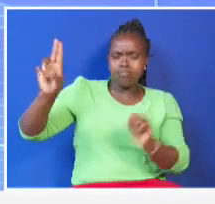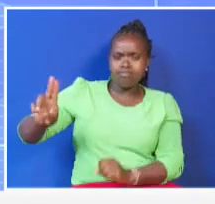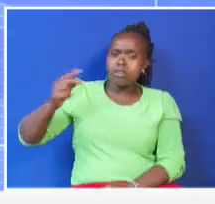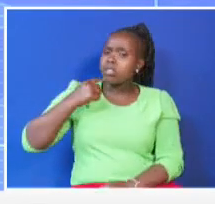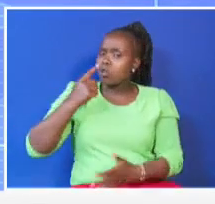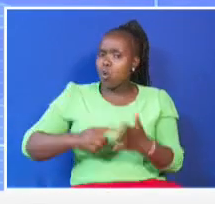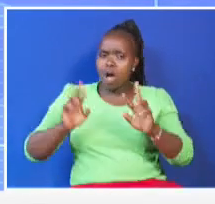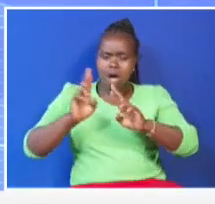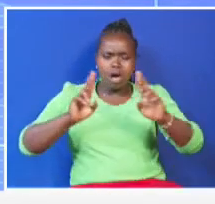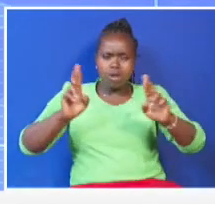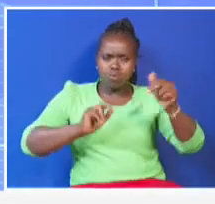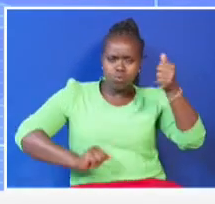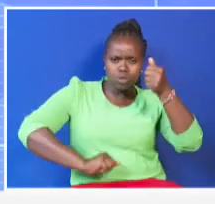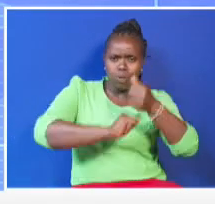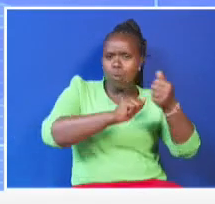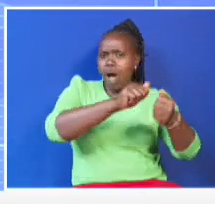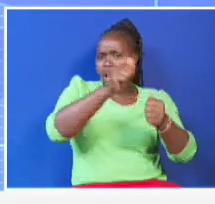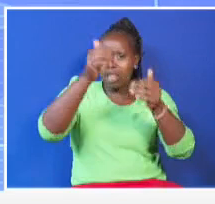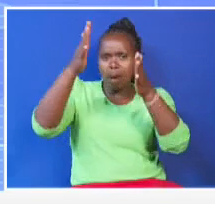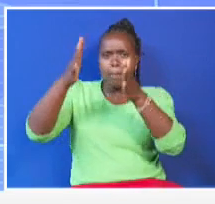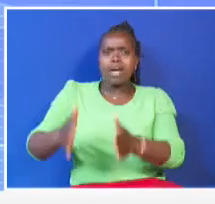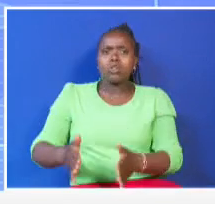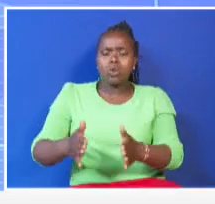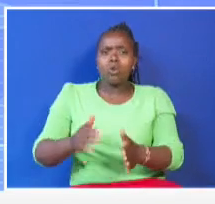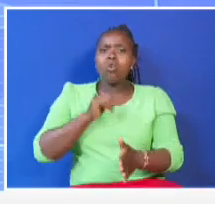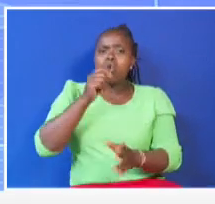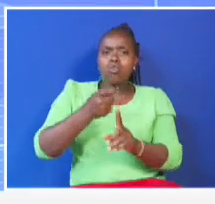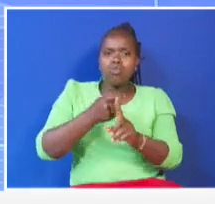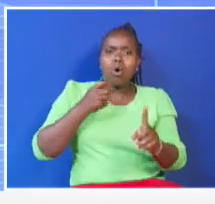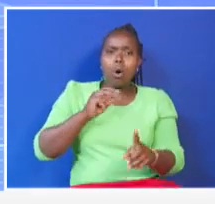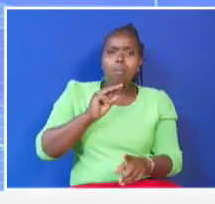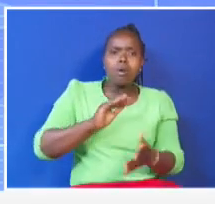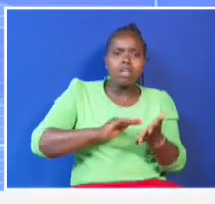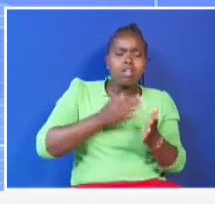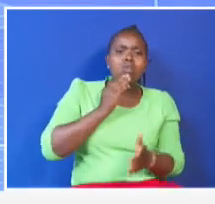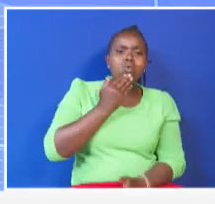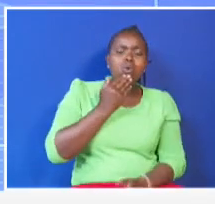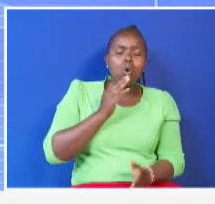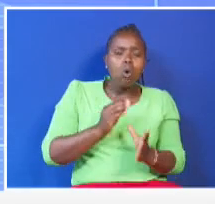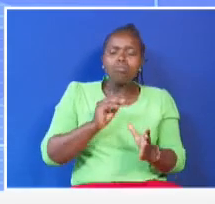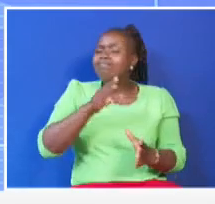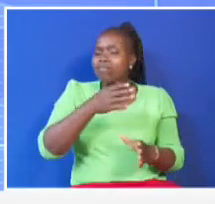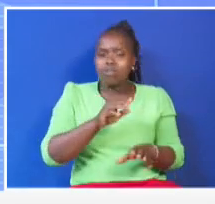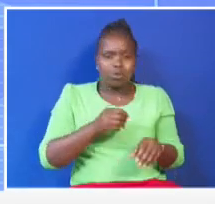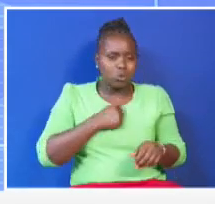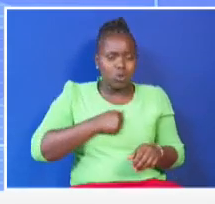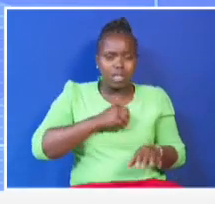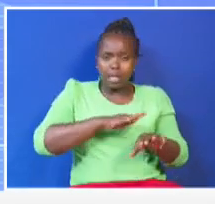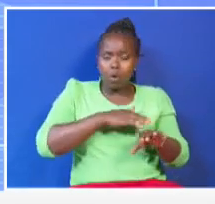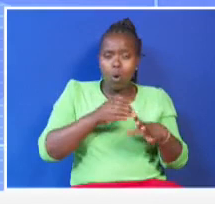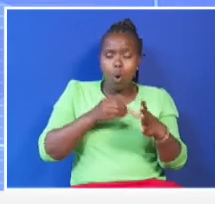tayari kumuunga mkono mgombea mwingine wa urais asiyetoka katika jamii ya Kikuyu na ile ya Kalenjin, akizungumza kwa